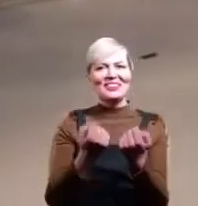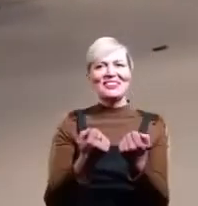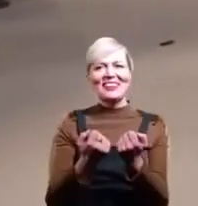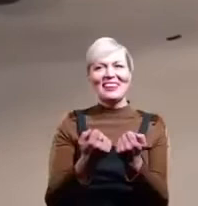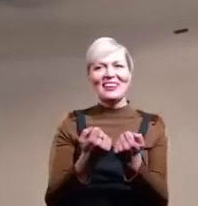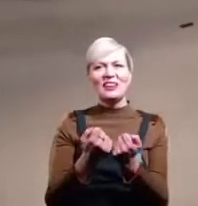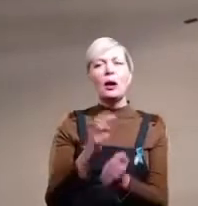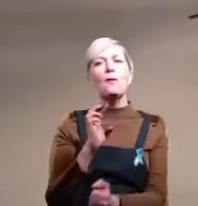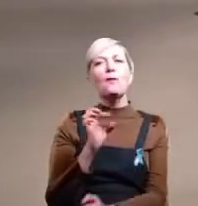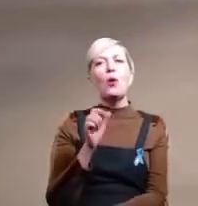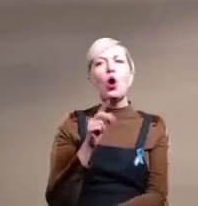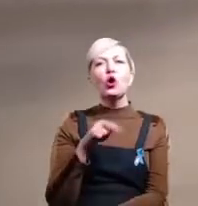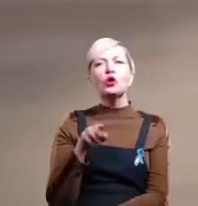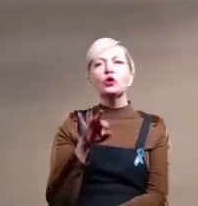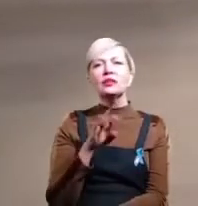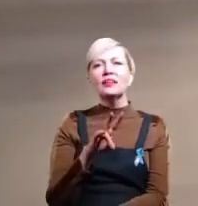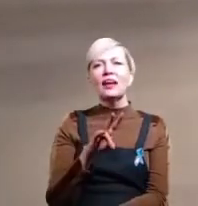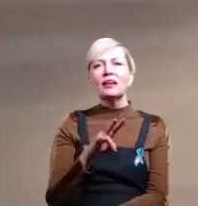Богдан, я думаю, тебе нужно